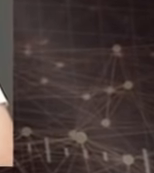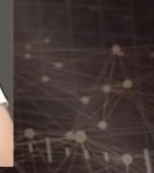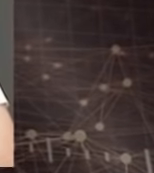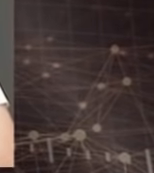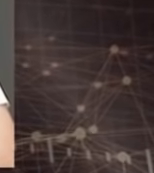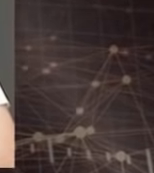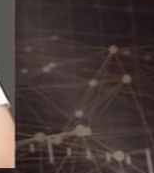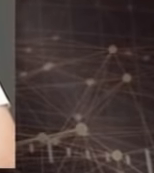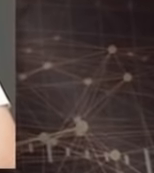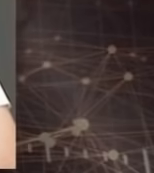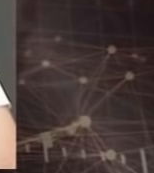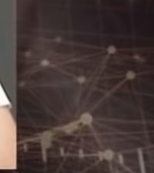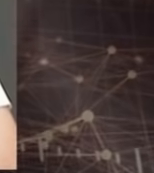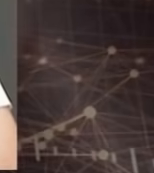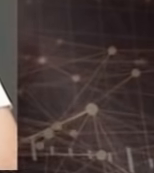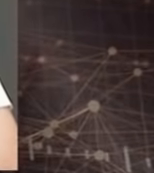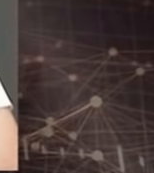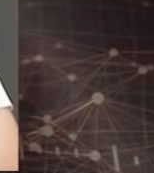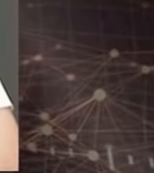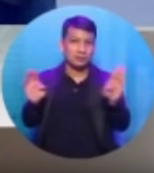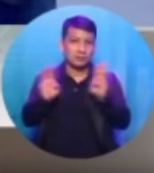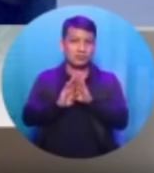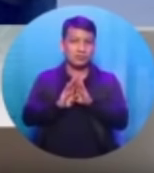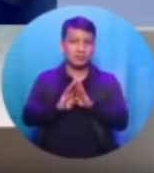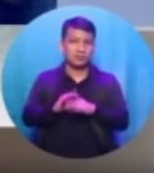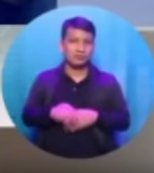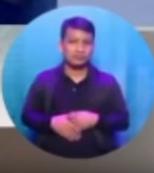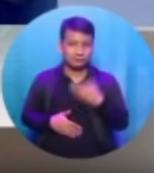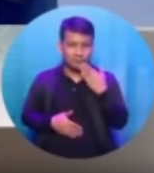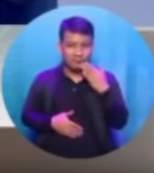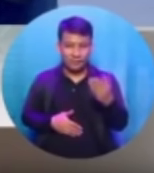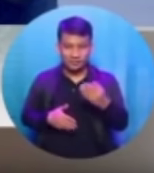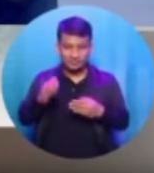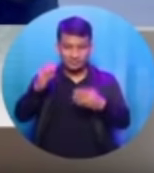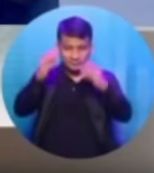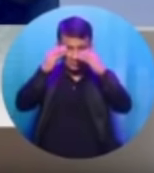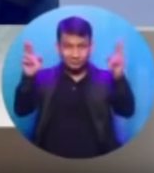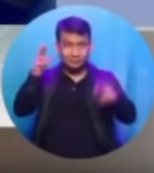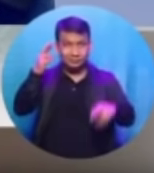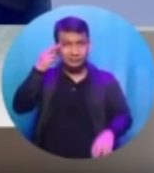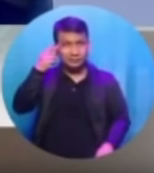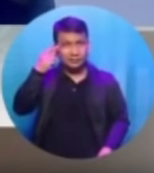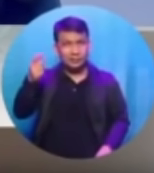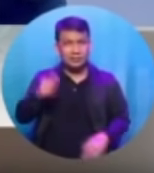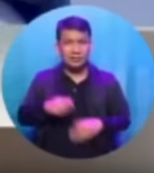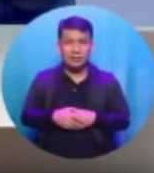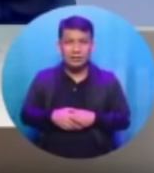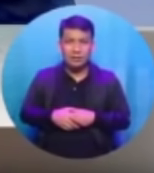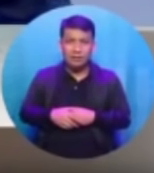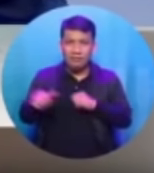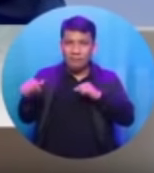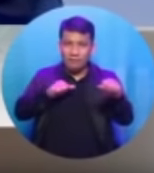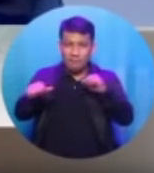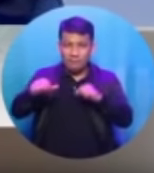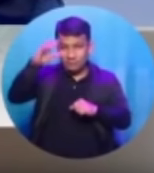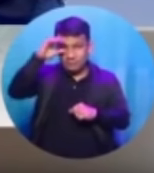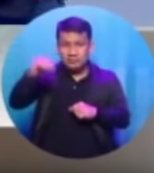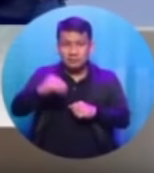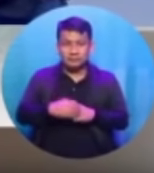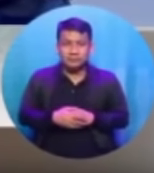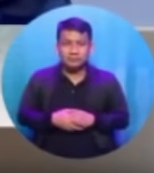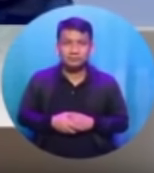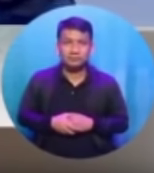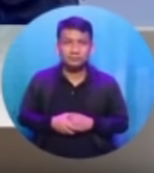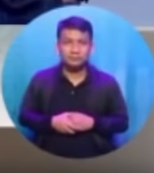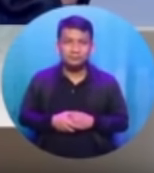ayusin, patungo tayo sa revocation, permanent closure. Ay, salamat. Mayor Rex, kayo talaga ang tunay na action man na mayor. Sa totoo lang.